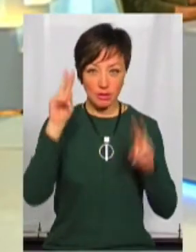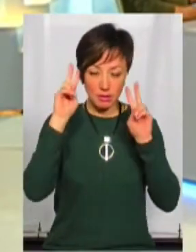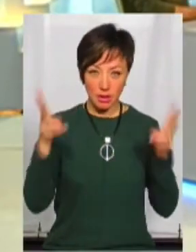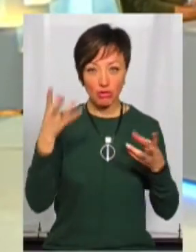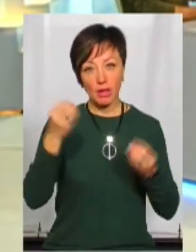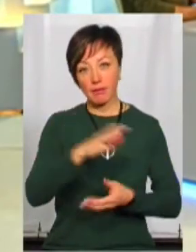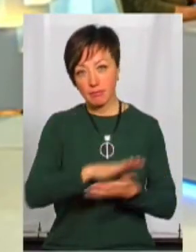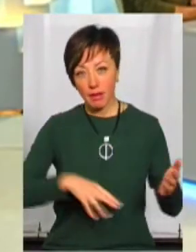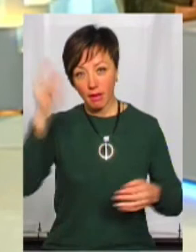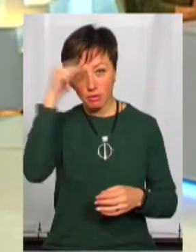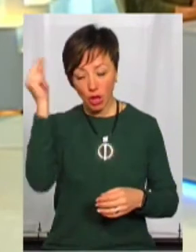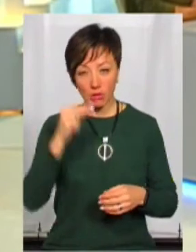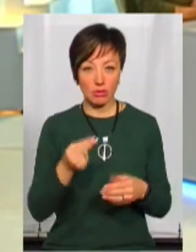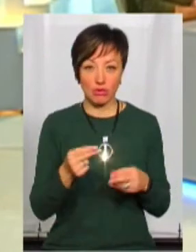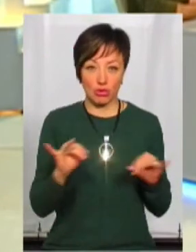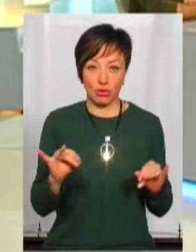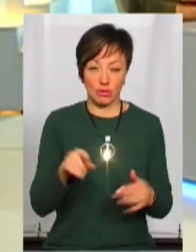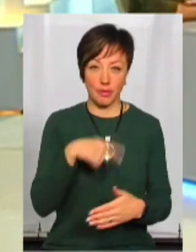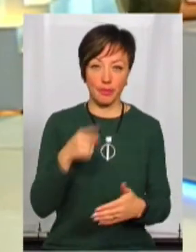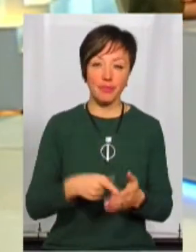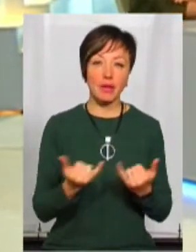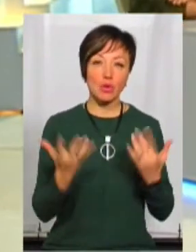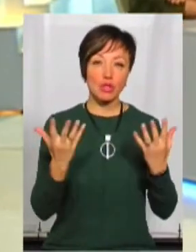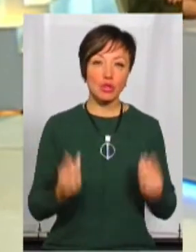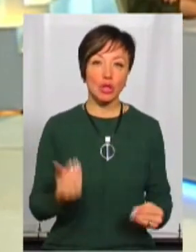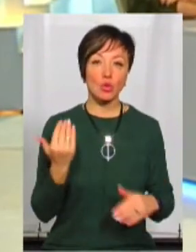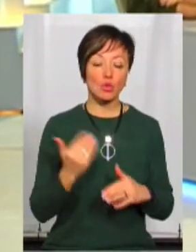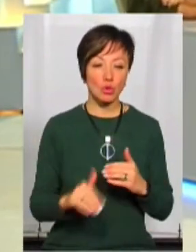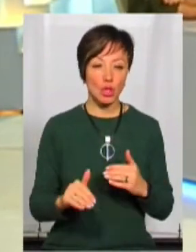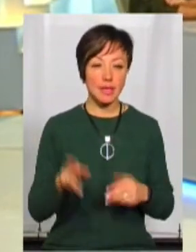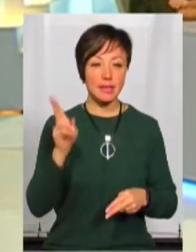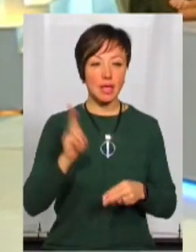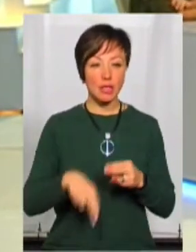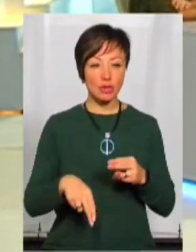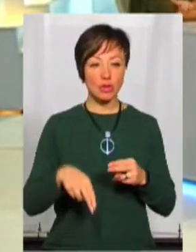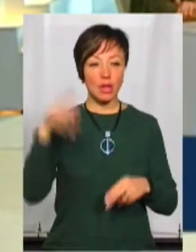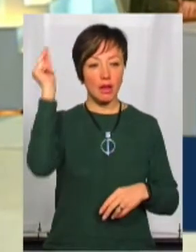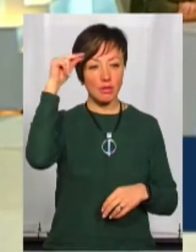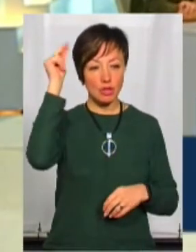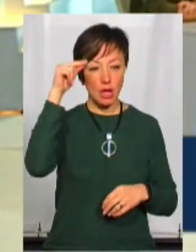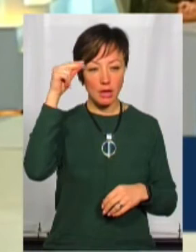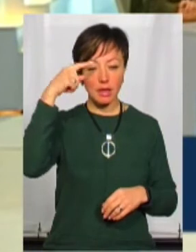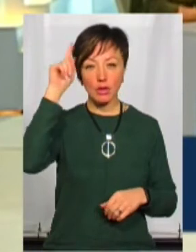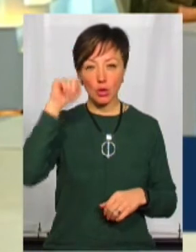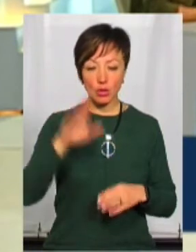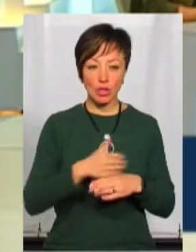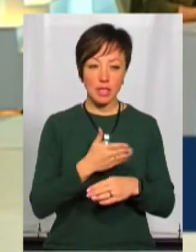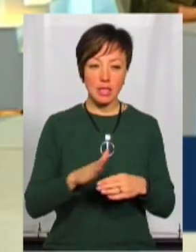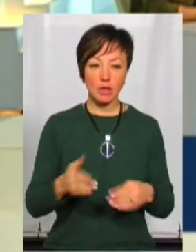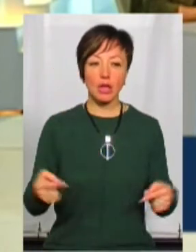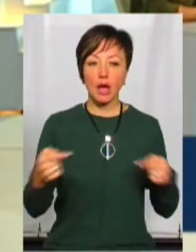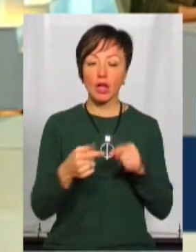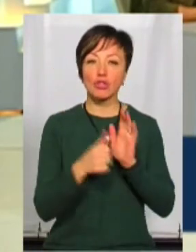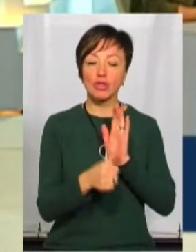ще навчаються? Чи... На сьогоднішній день вже закінчують навчання. Теоретичну частину,